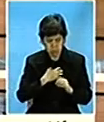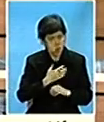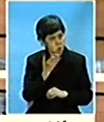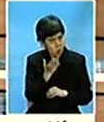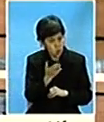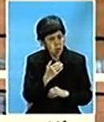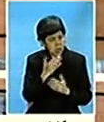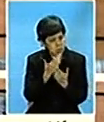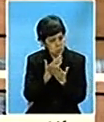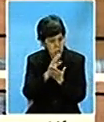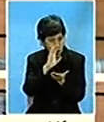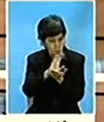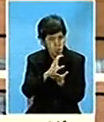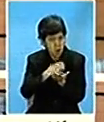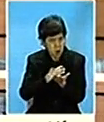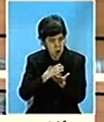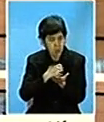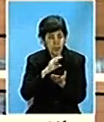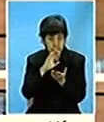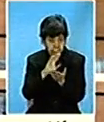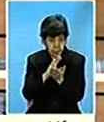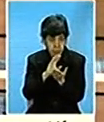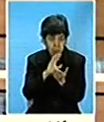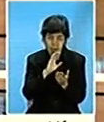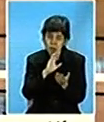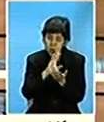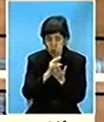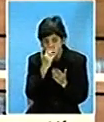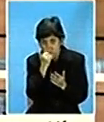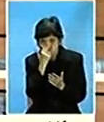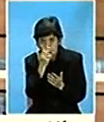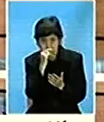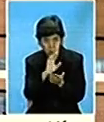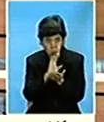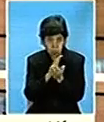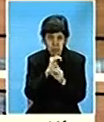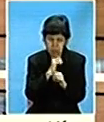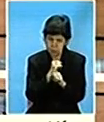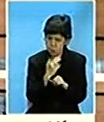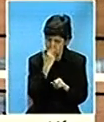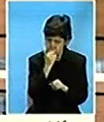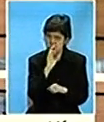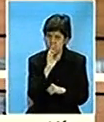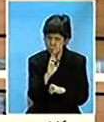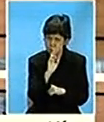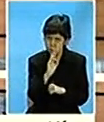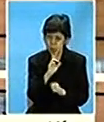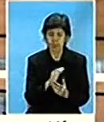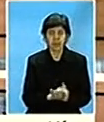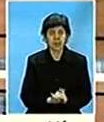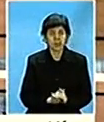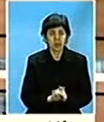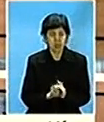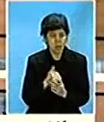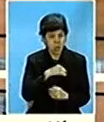พยายามใช้งบประมาณตรงนี้ด้วยความรอบคอบด้วยความระมัดระวังเพราะว่า